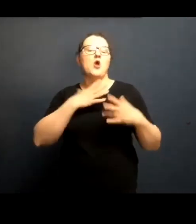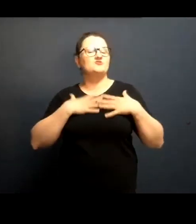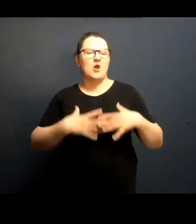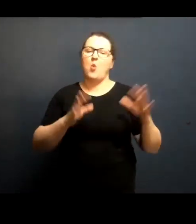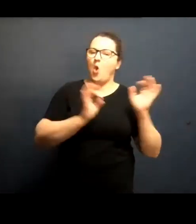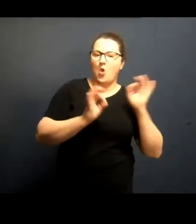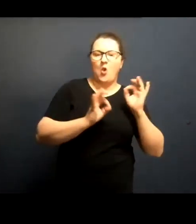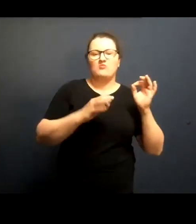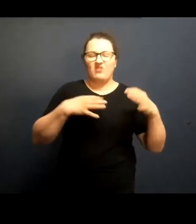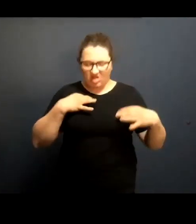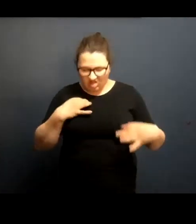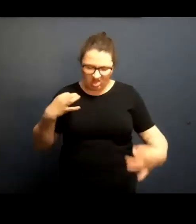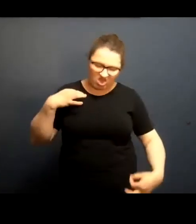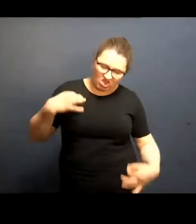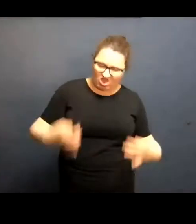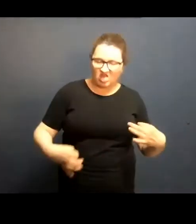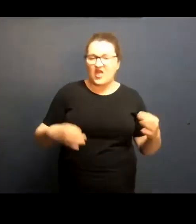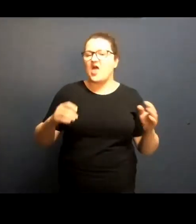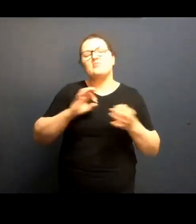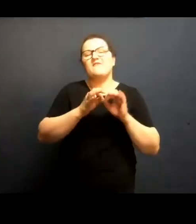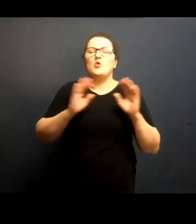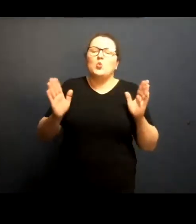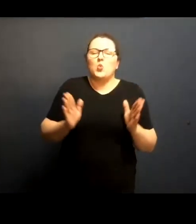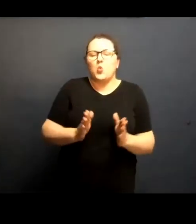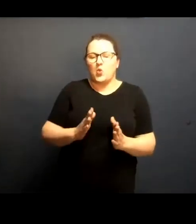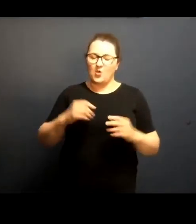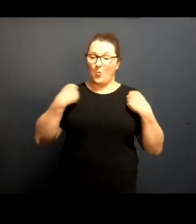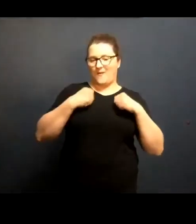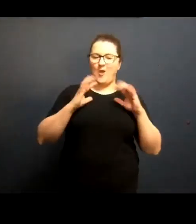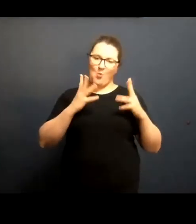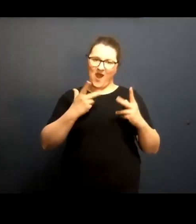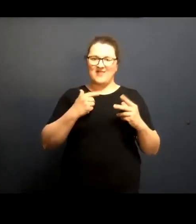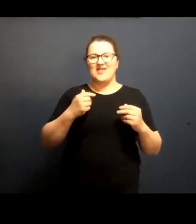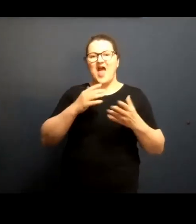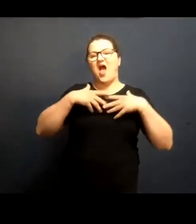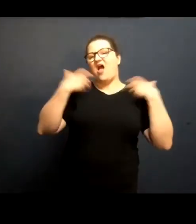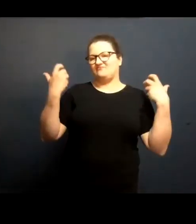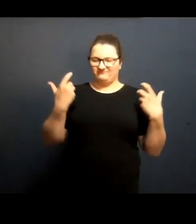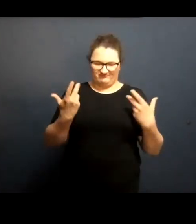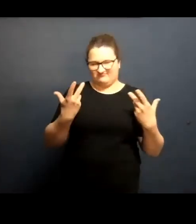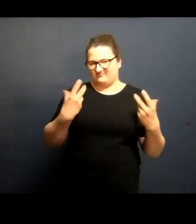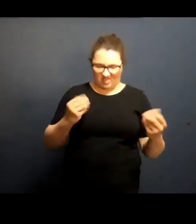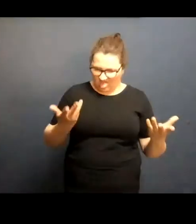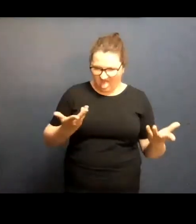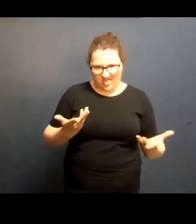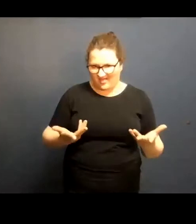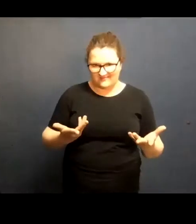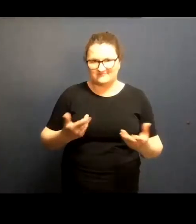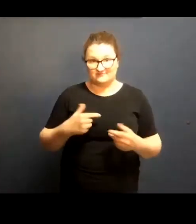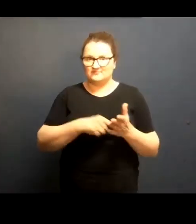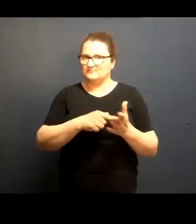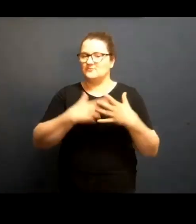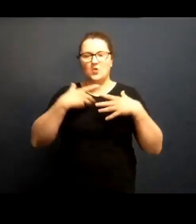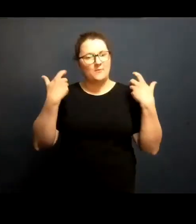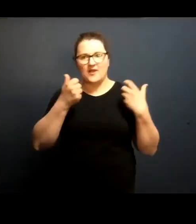a tu mi wisi, tam wisi, nawet jak schudnę, to fajne w ubranku, a bez ubranka to już nie. Czyli rozbieranie się rzeczywiście nie wchodzi w